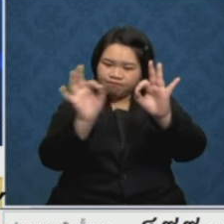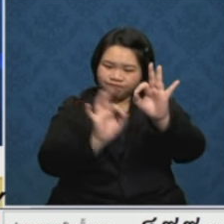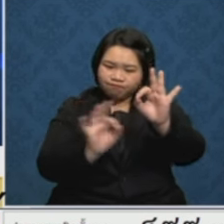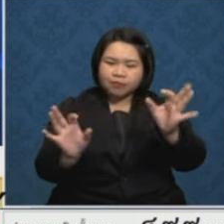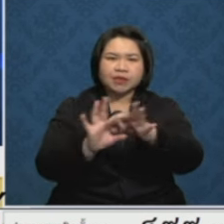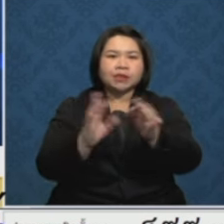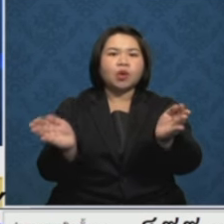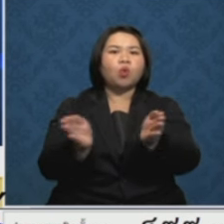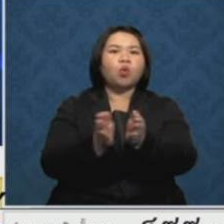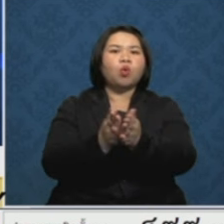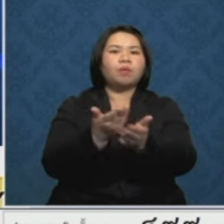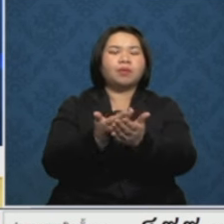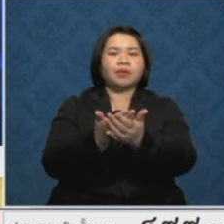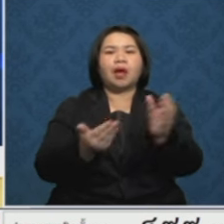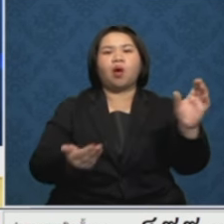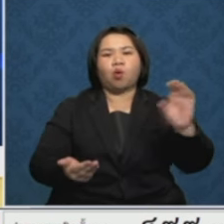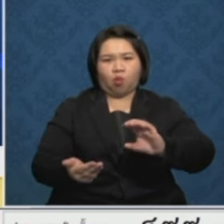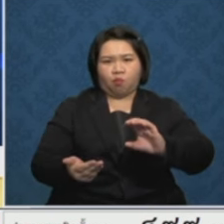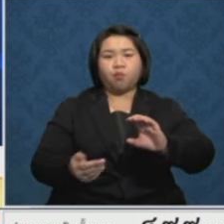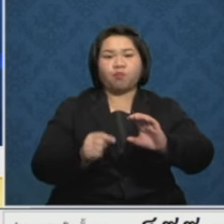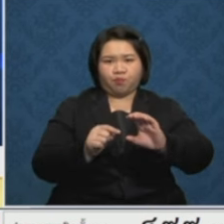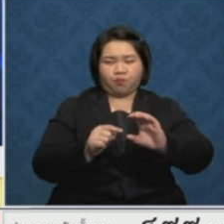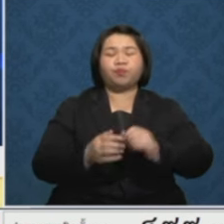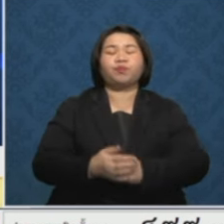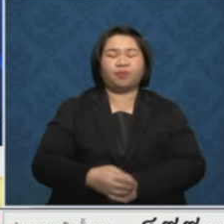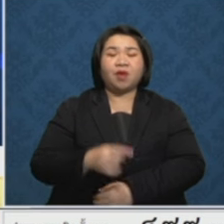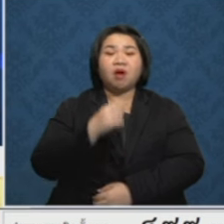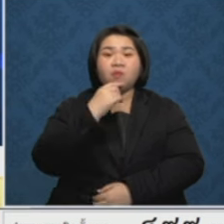างมาตรา22เช่นเดียวกันบอกว่างบ